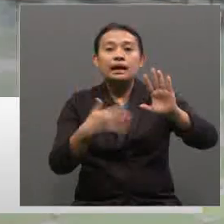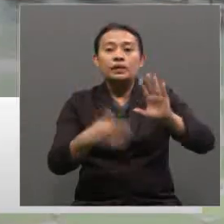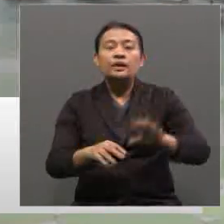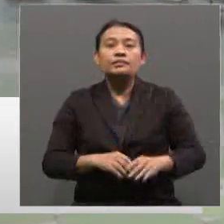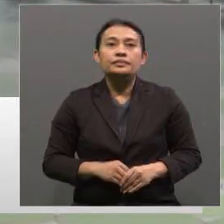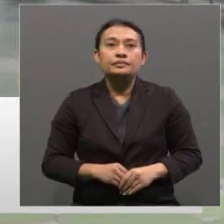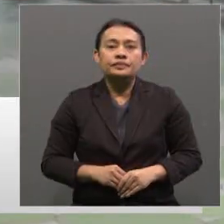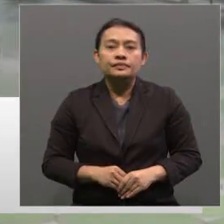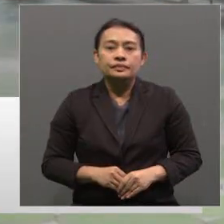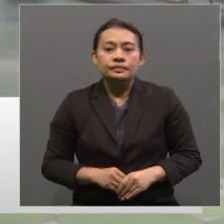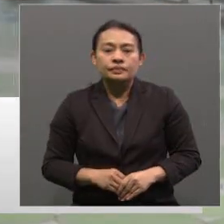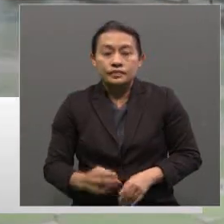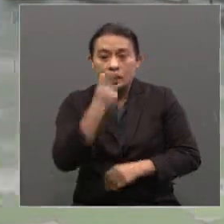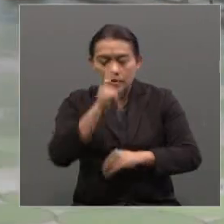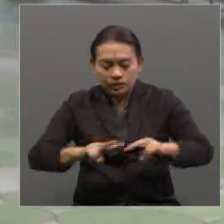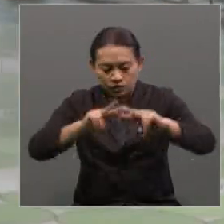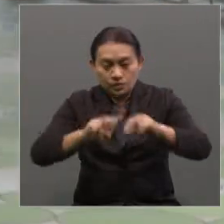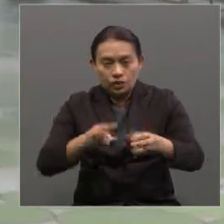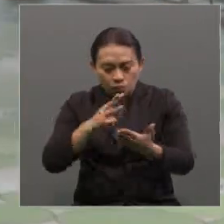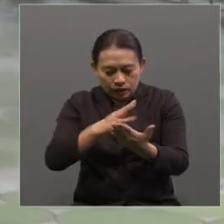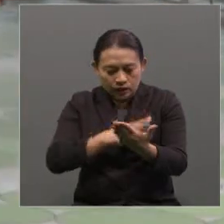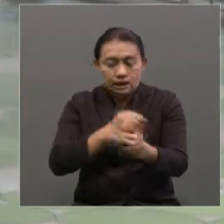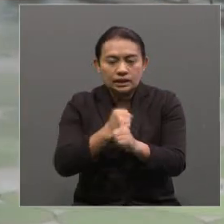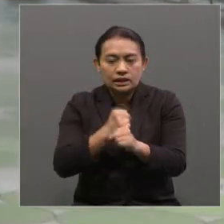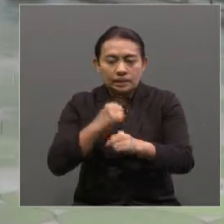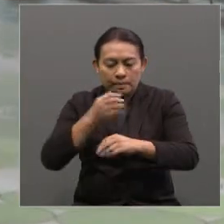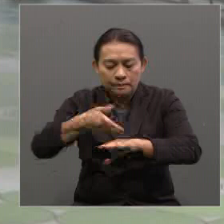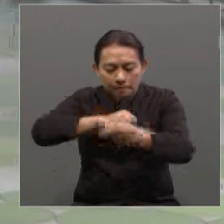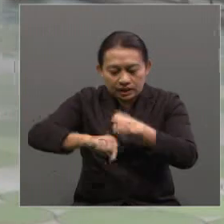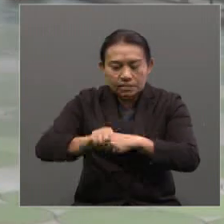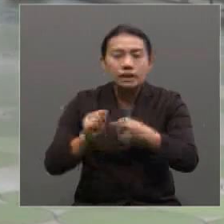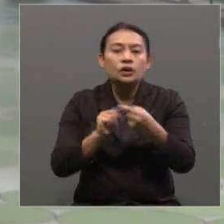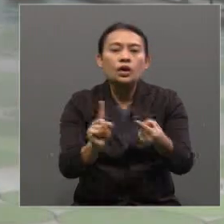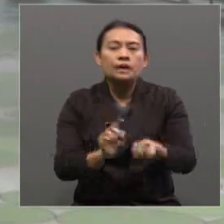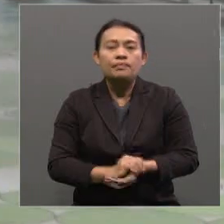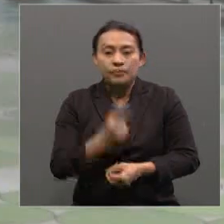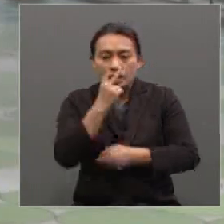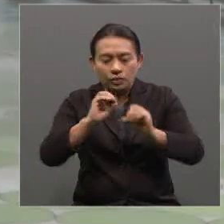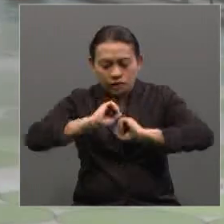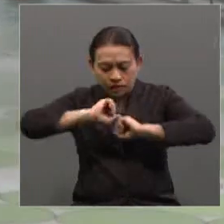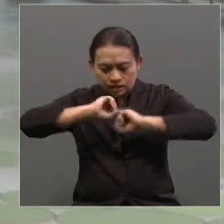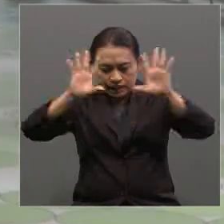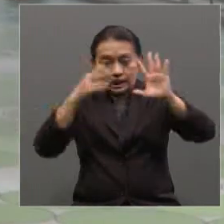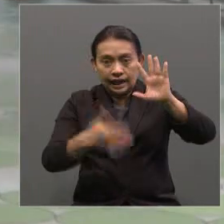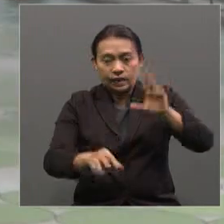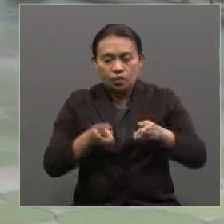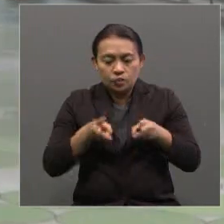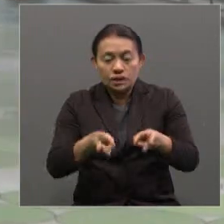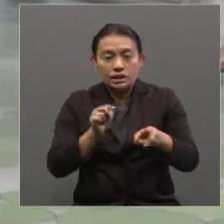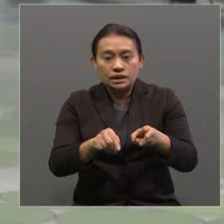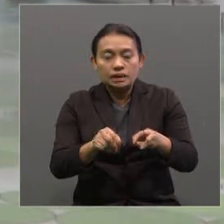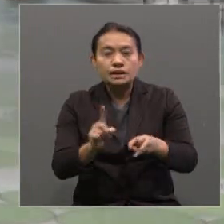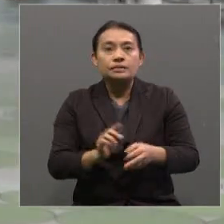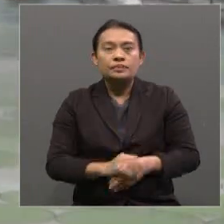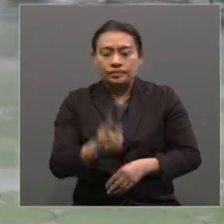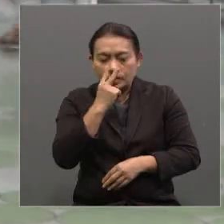ไปดูว่าแล้ววิธีปฏิบัติหลังจากนี้ว่าพอคุณประกาศความชัดเจนแล้วเนี่ยวิธีการที่จะแสดง